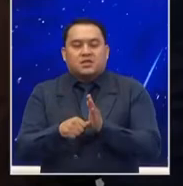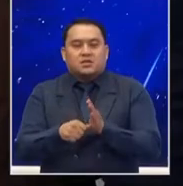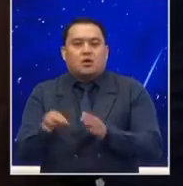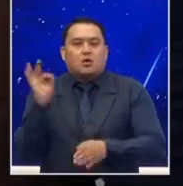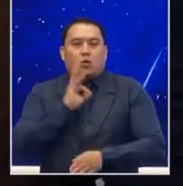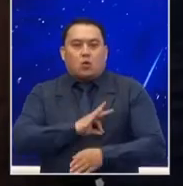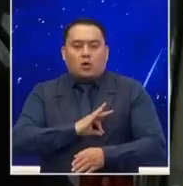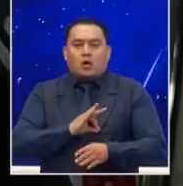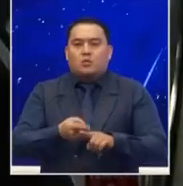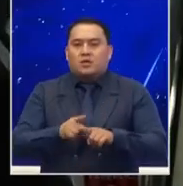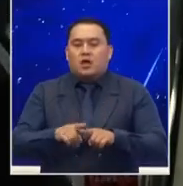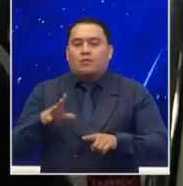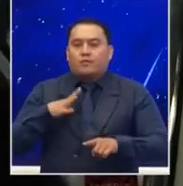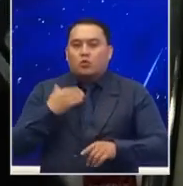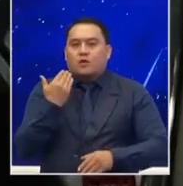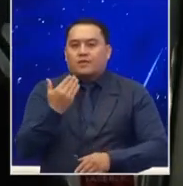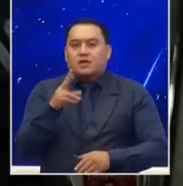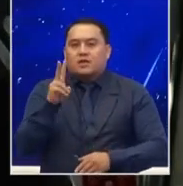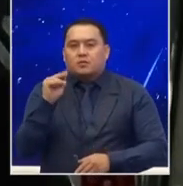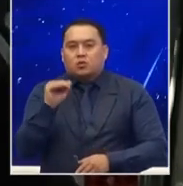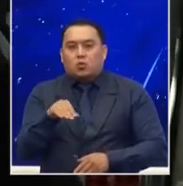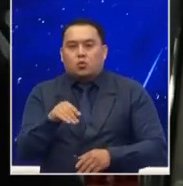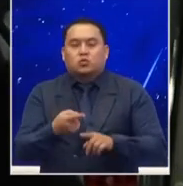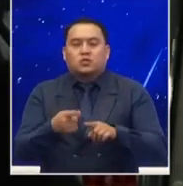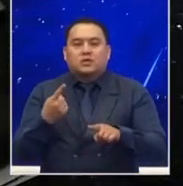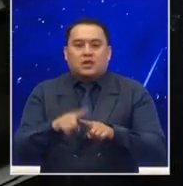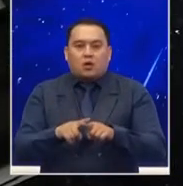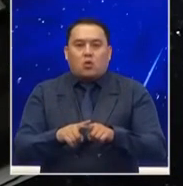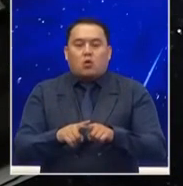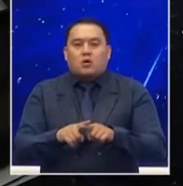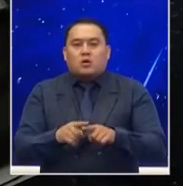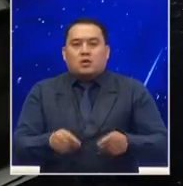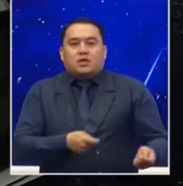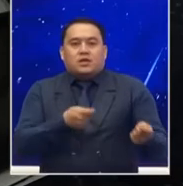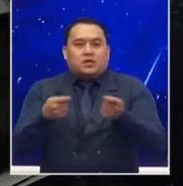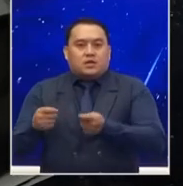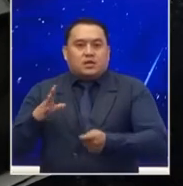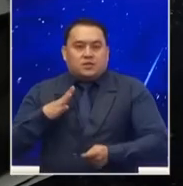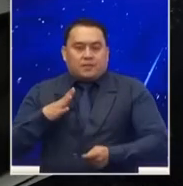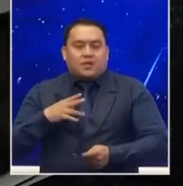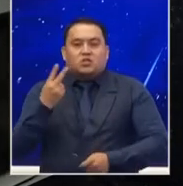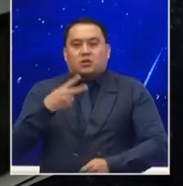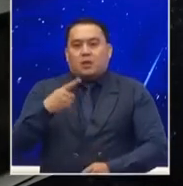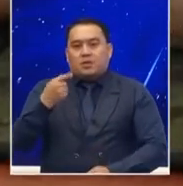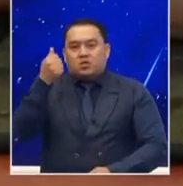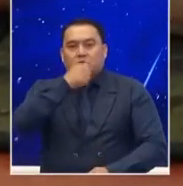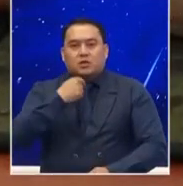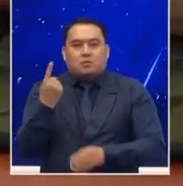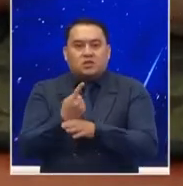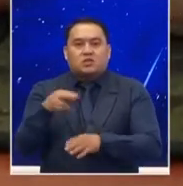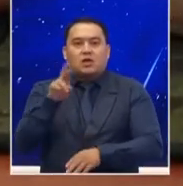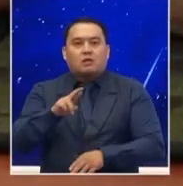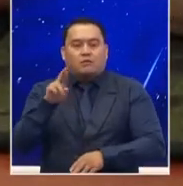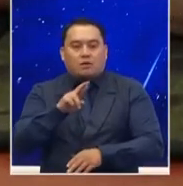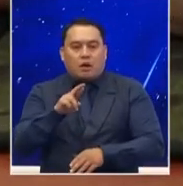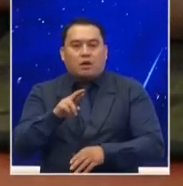Кизет порталын қолданады. Оларға 2950 техникалық оңалту құралы жеткізілген. 2021 жылы 1 қаңтардан